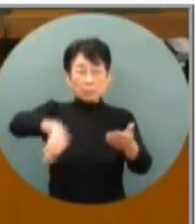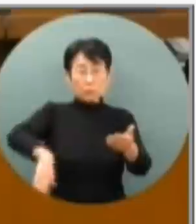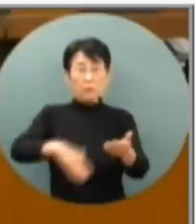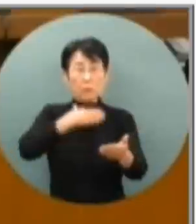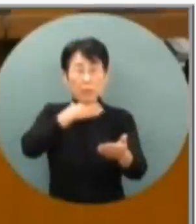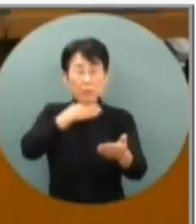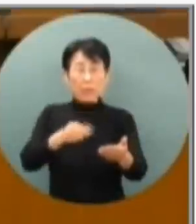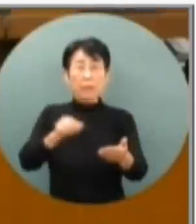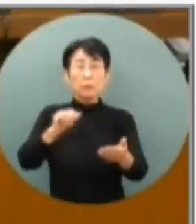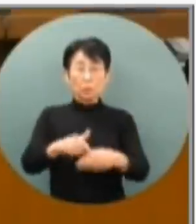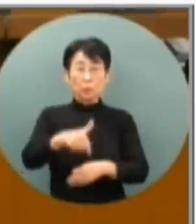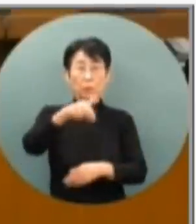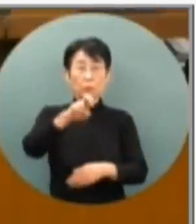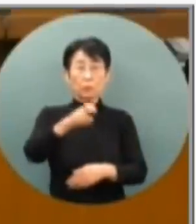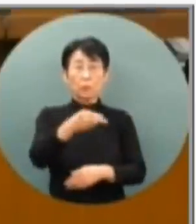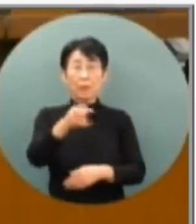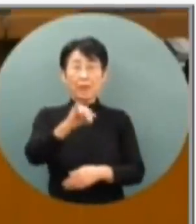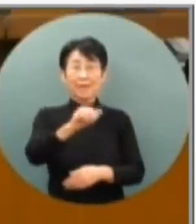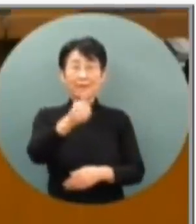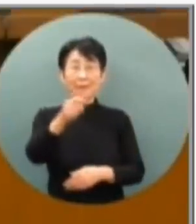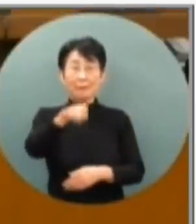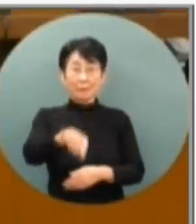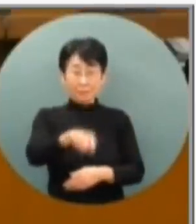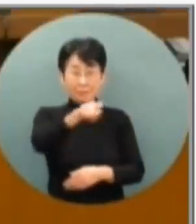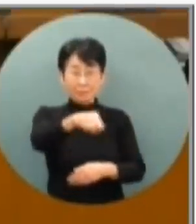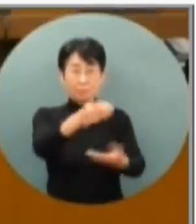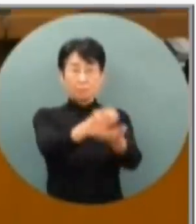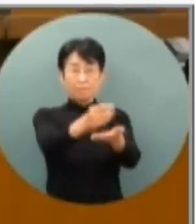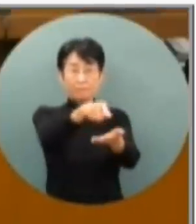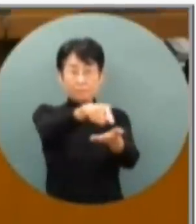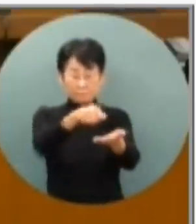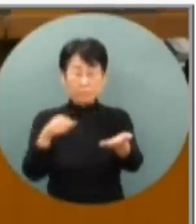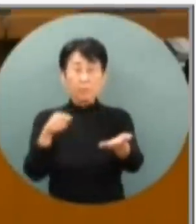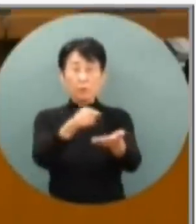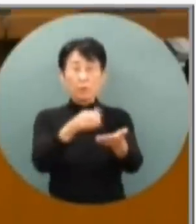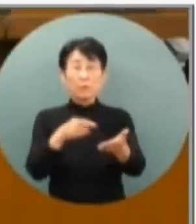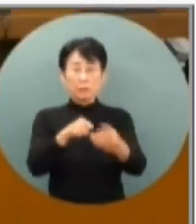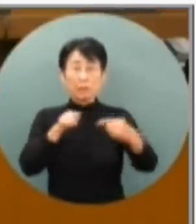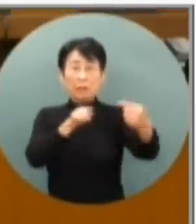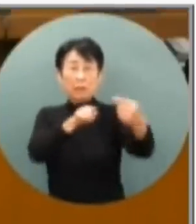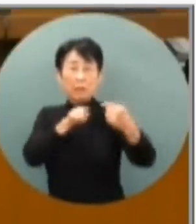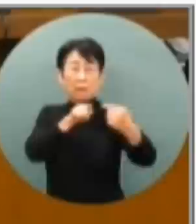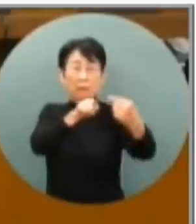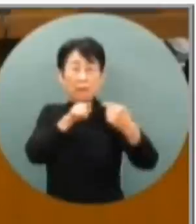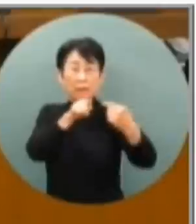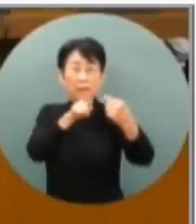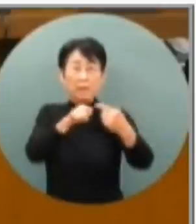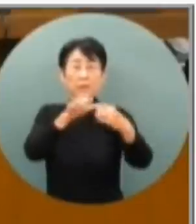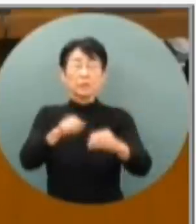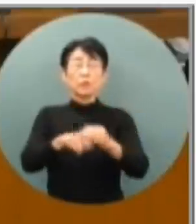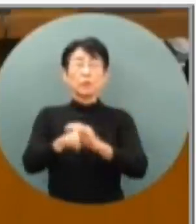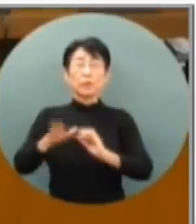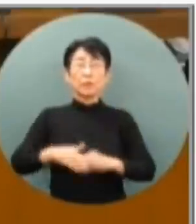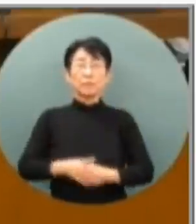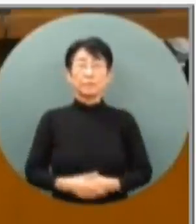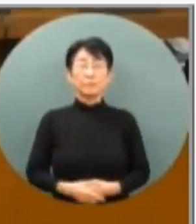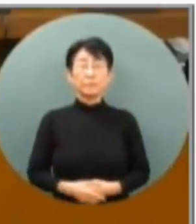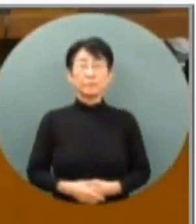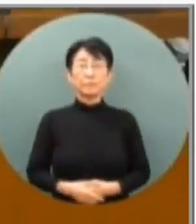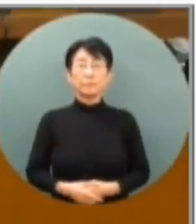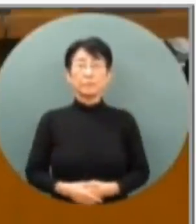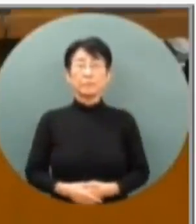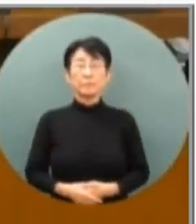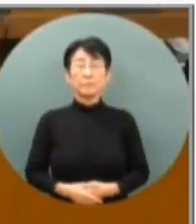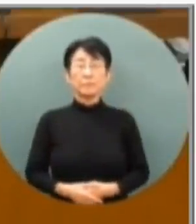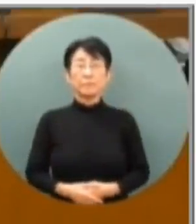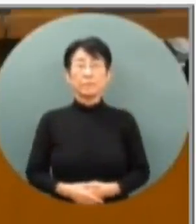プロバイダーの方に文句言ったりをするわけでありますが、そこでいつもせめぎ合いになってしまうんですね。ですからこういうこと